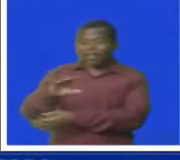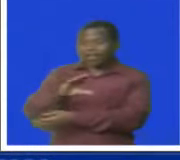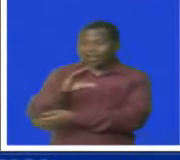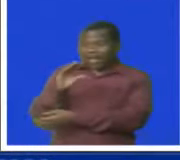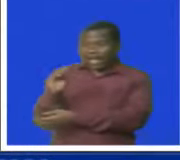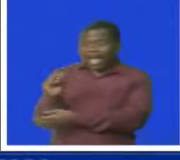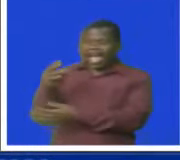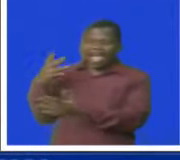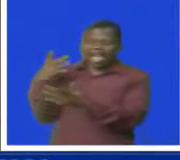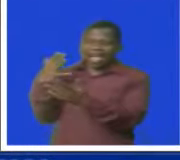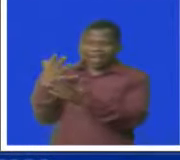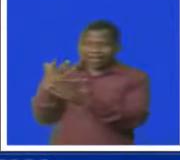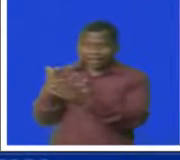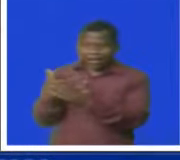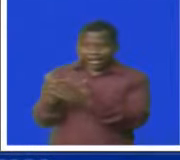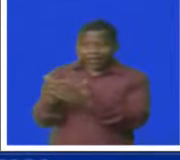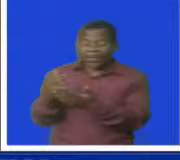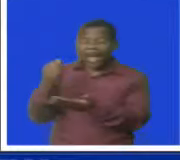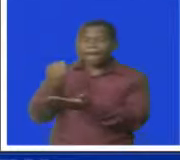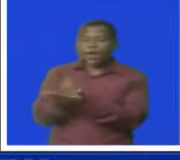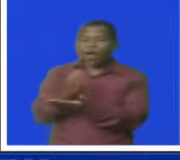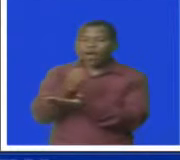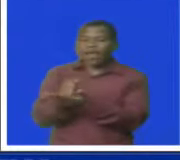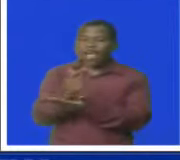kuvulwa kwalo ligede lakalavumisa.